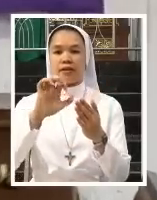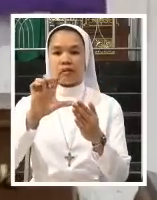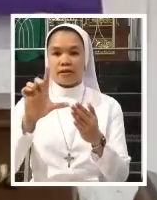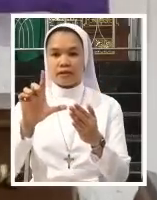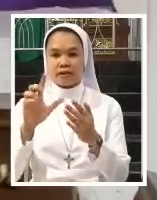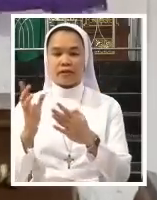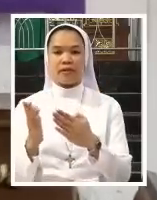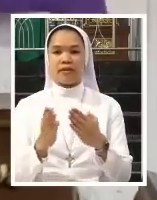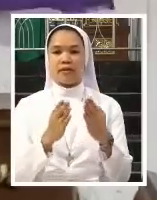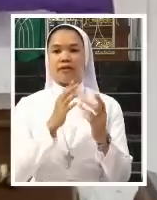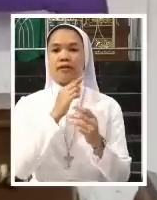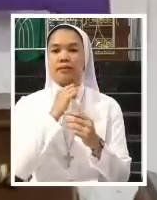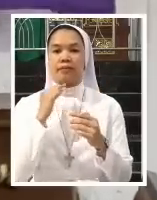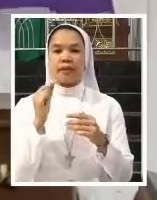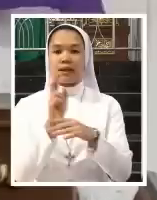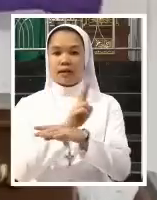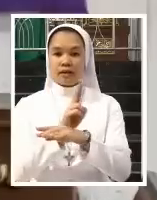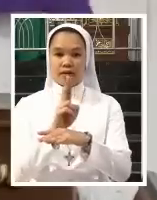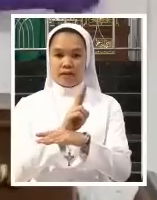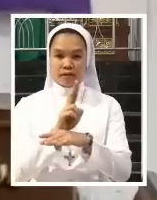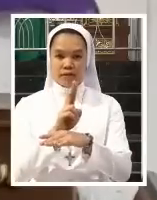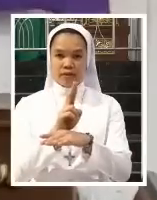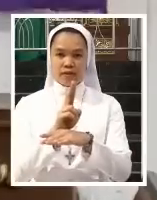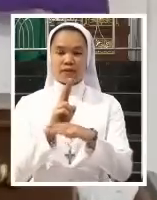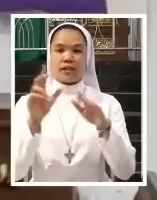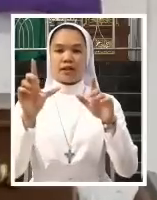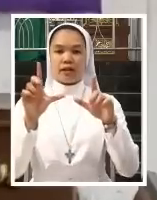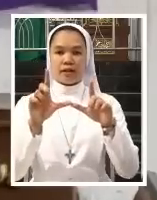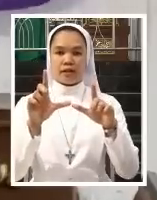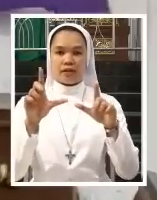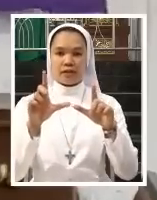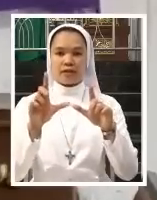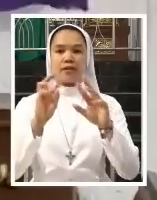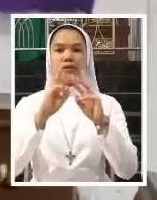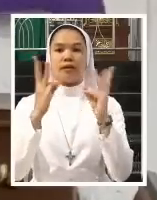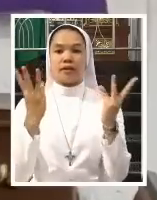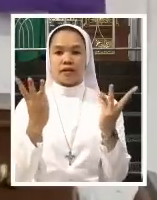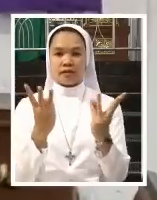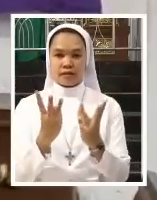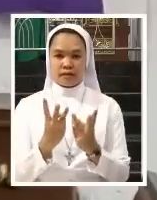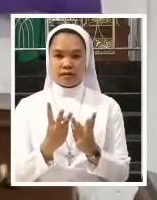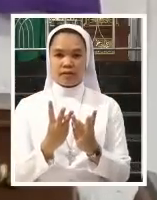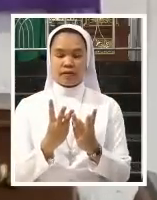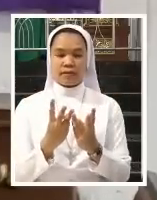padi, asin gamiton sa liturhiya sa bilog na taon.